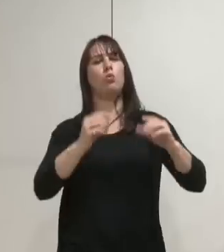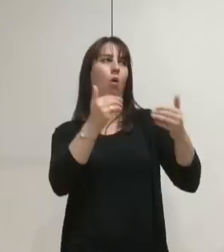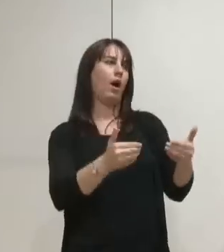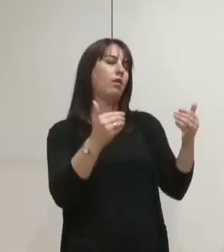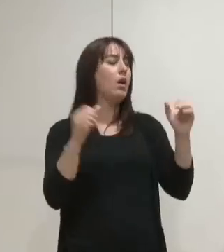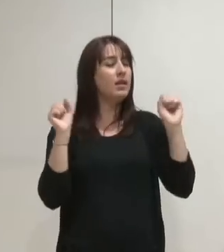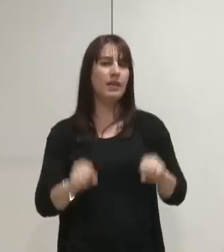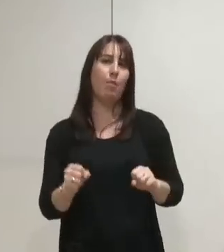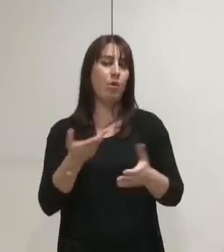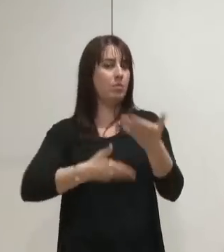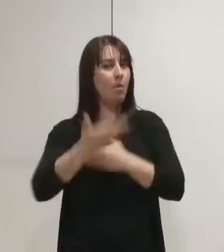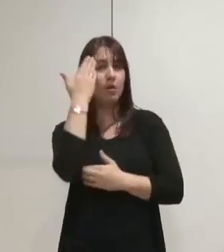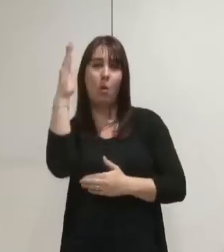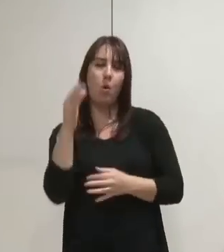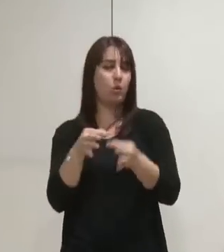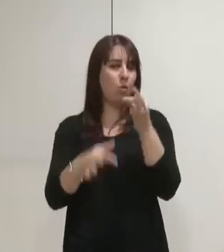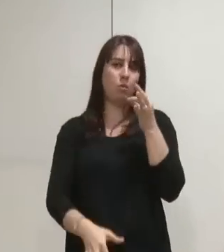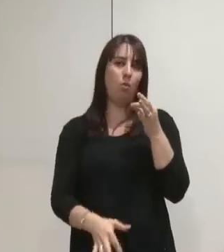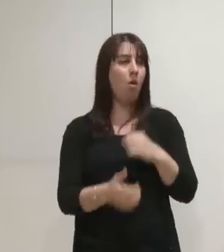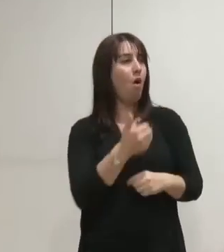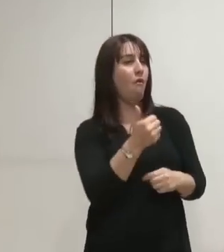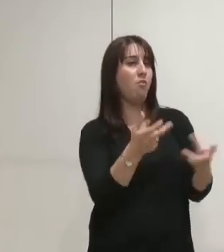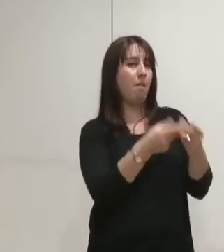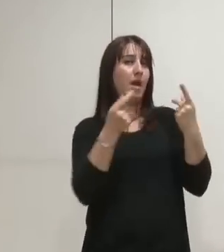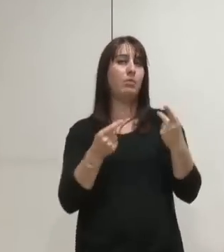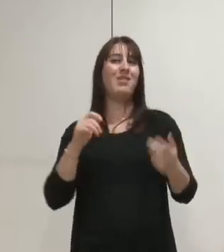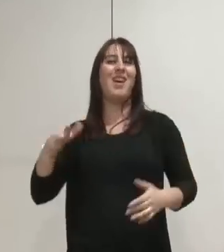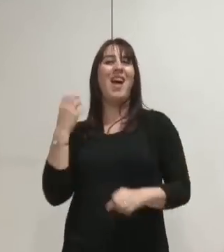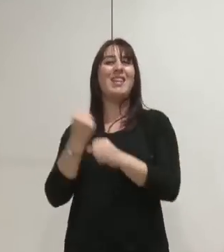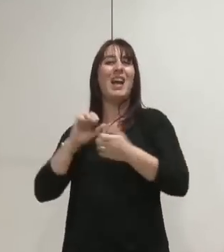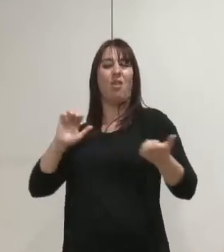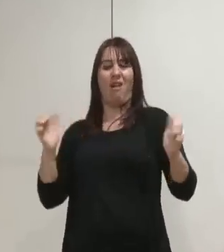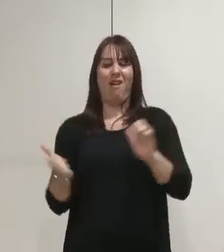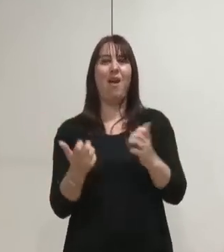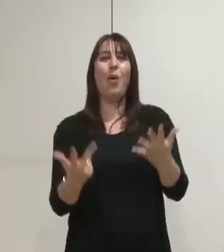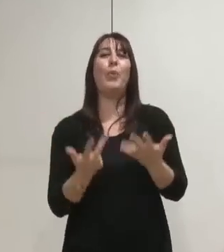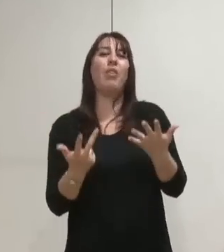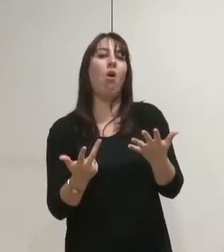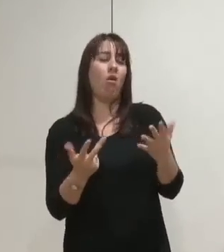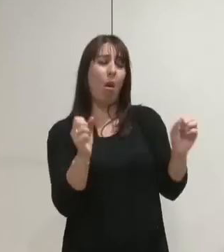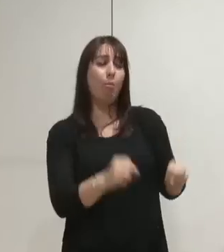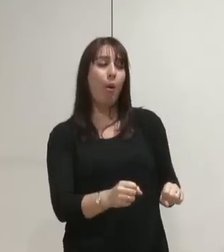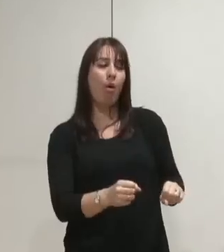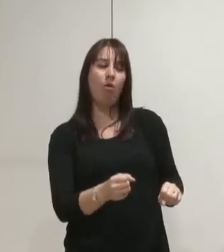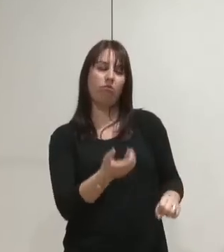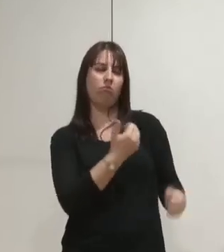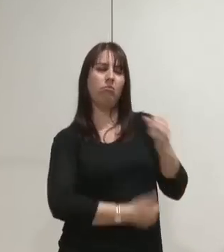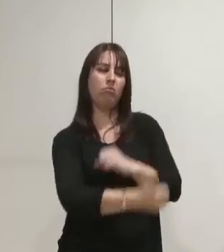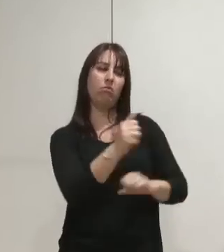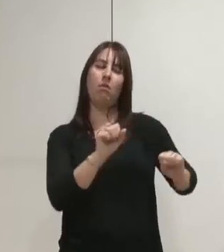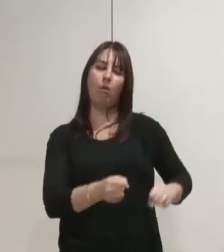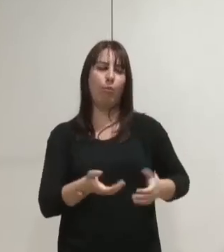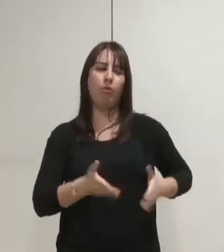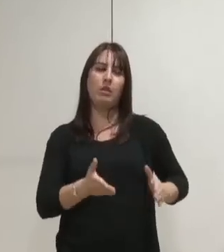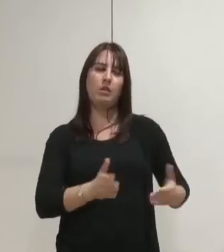faire nous aurions pu agir autrement vous avez d'ailleurs démontré en modifiant la durée du contrat comme cela vient d'être rappelé que vous aviez une capacité